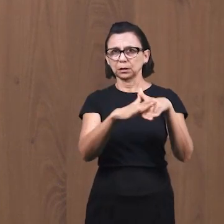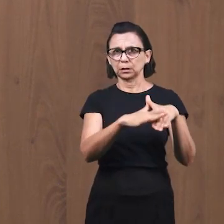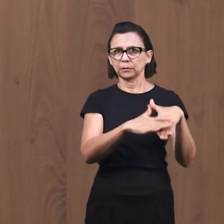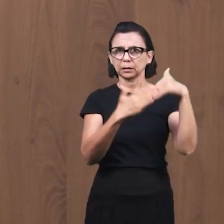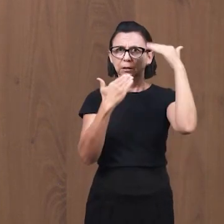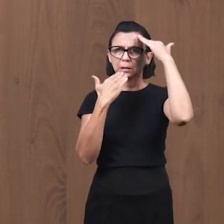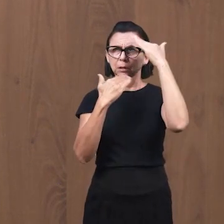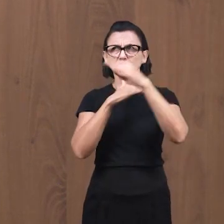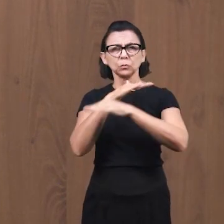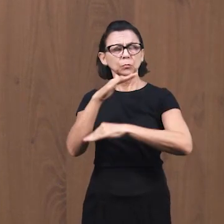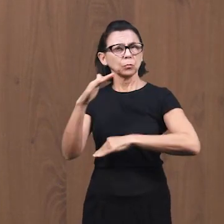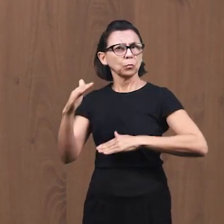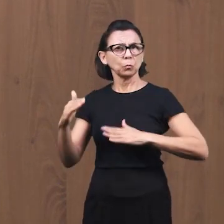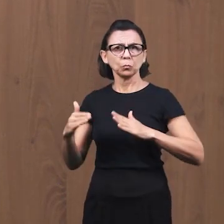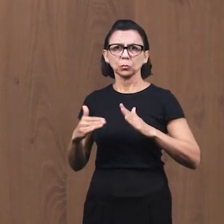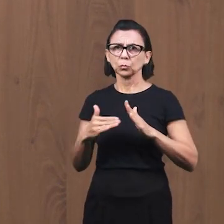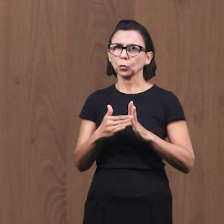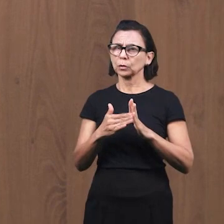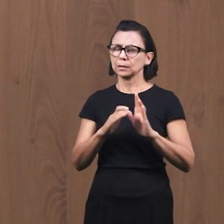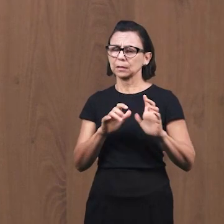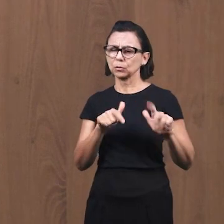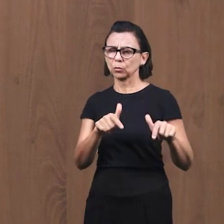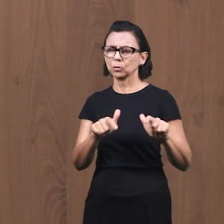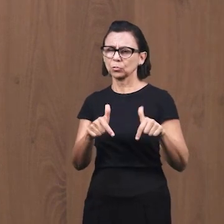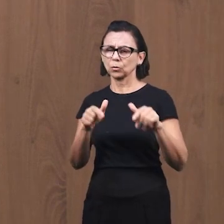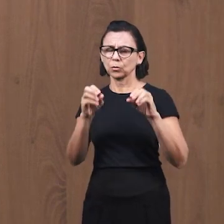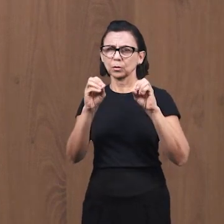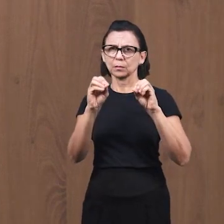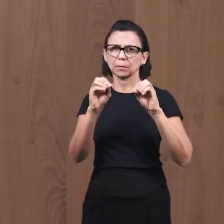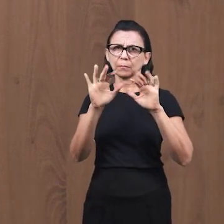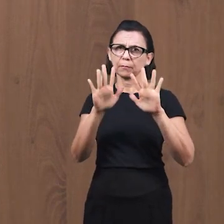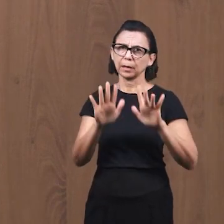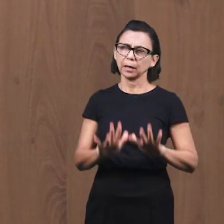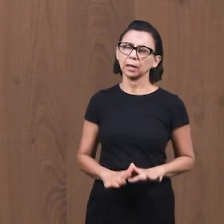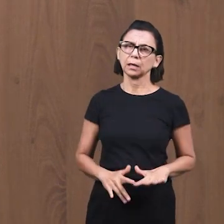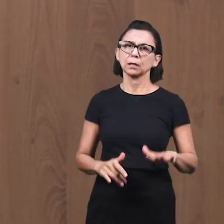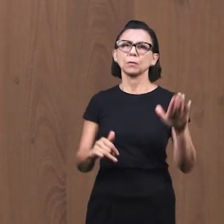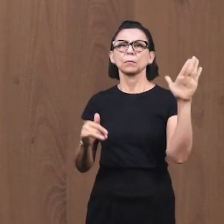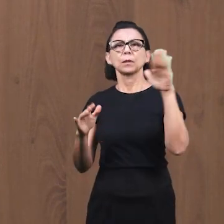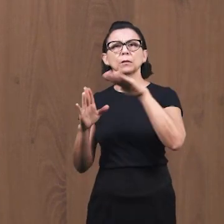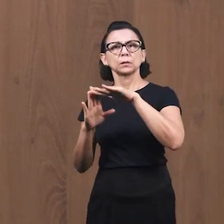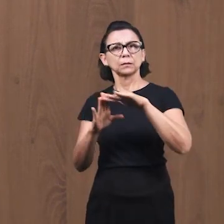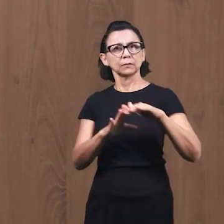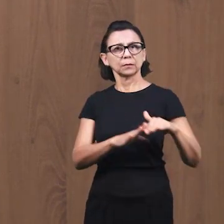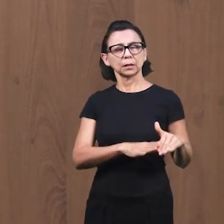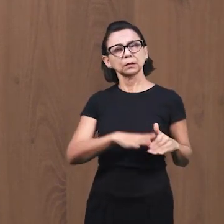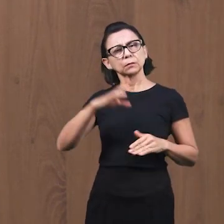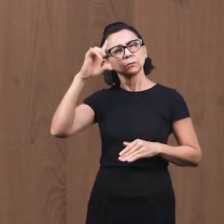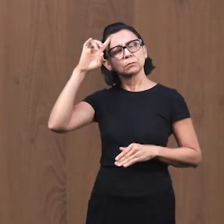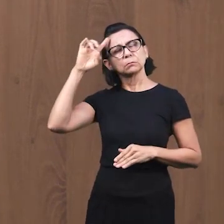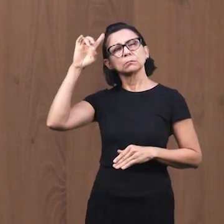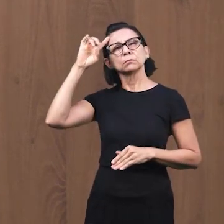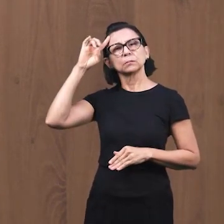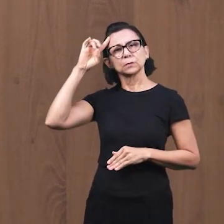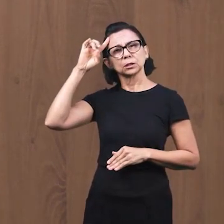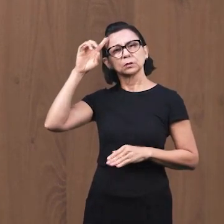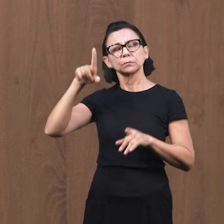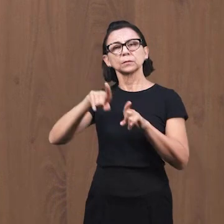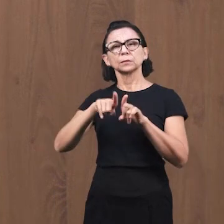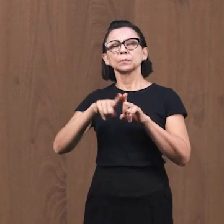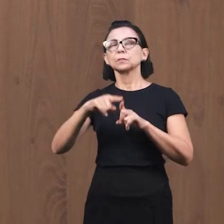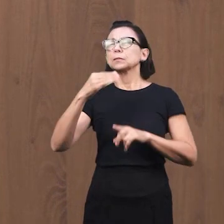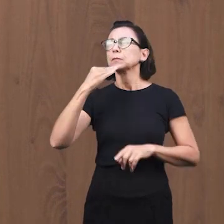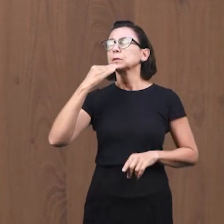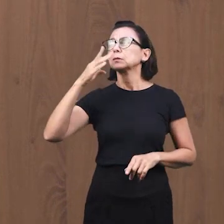нами избавлять нас. Мы благодарим Тебя за все те избавления, за те чудеса, которые